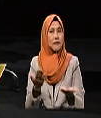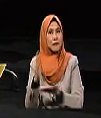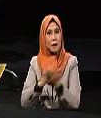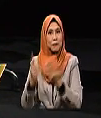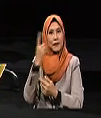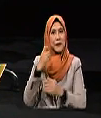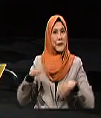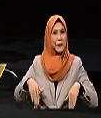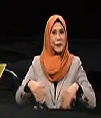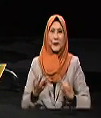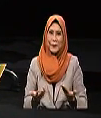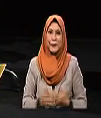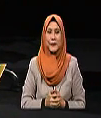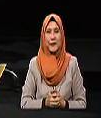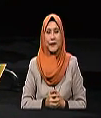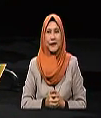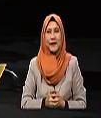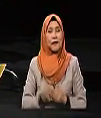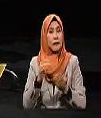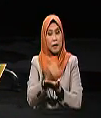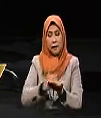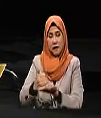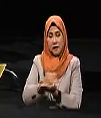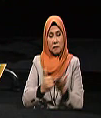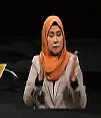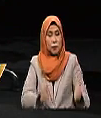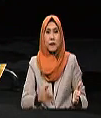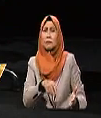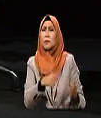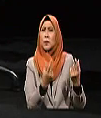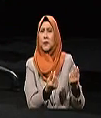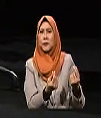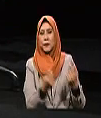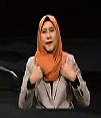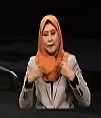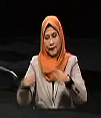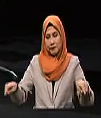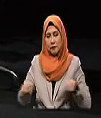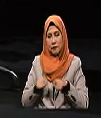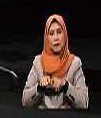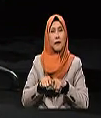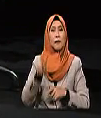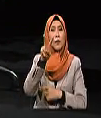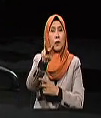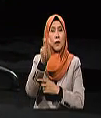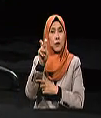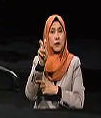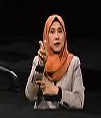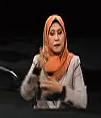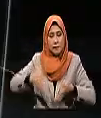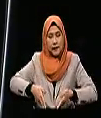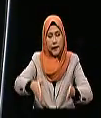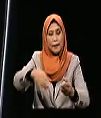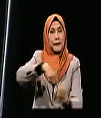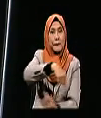lagi. Itulah saya baru nak tanya Datuk Seri. Apakah gelandangan ni yang harus kita buat? Kita ada tempat gelandangan ni, kita ada 200 di jalan